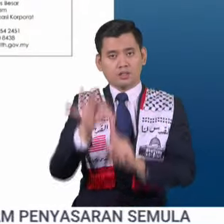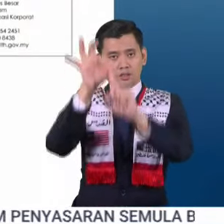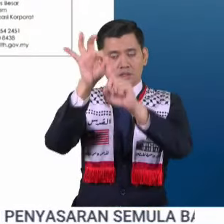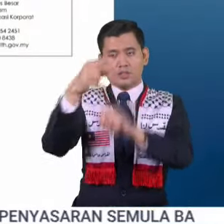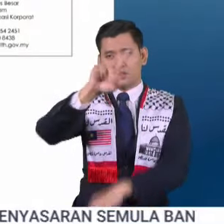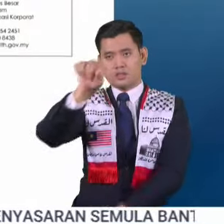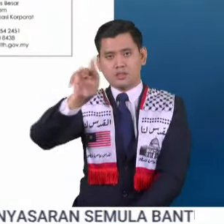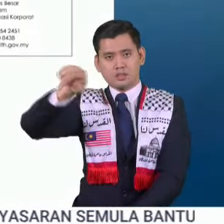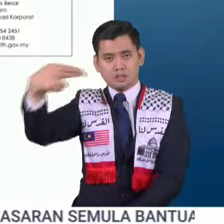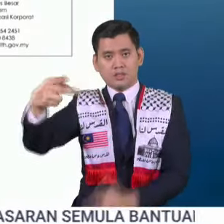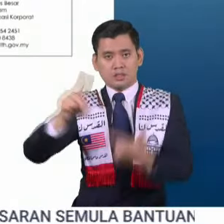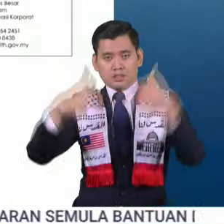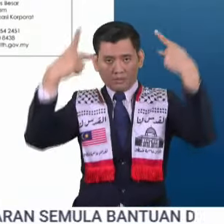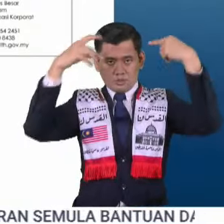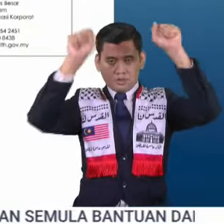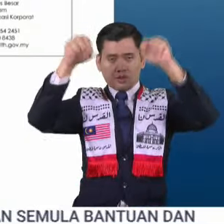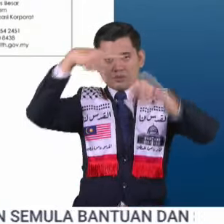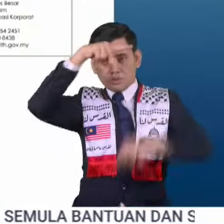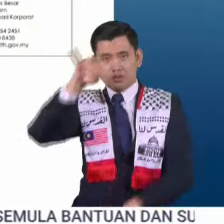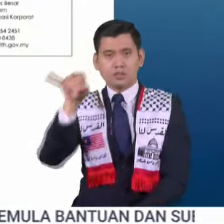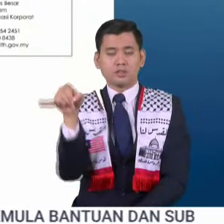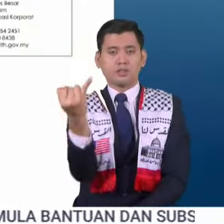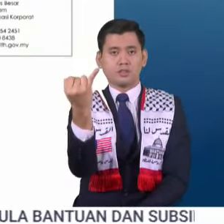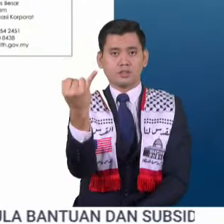berhad dan pengerusi Putrajaya